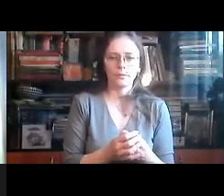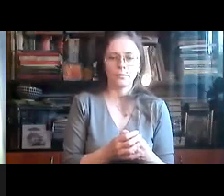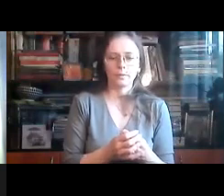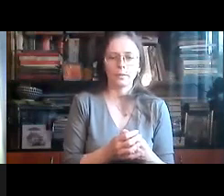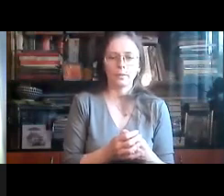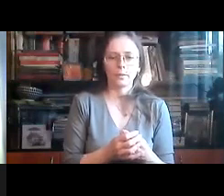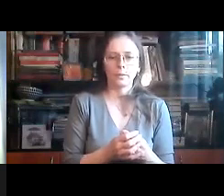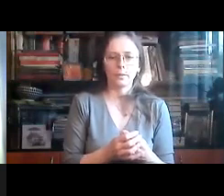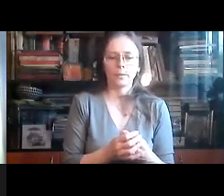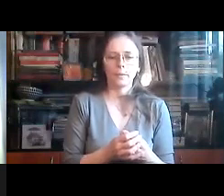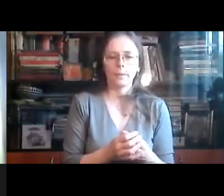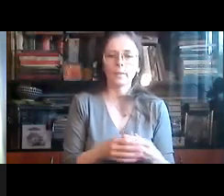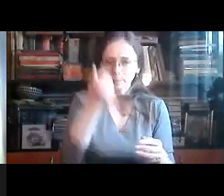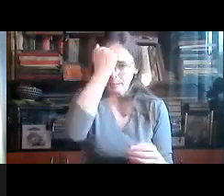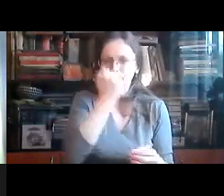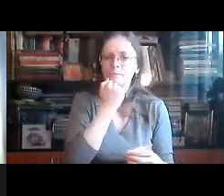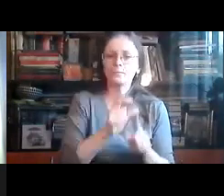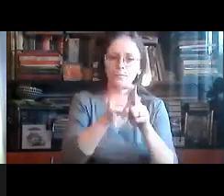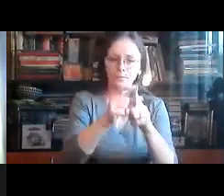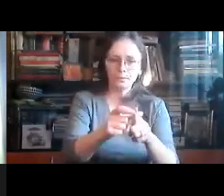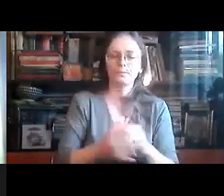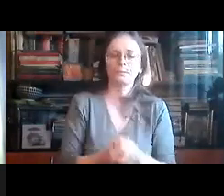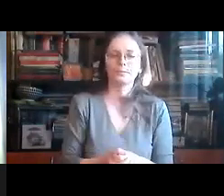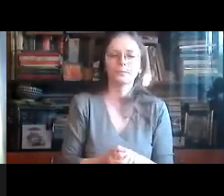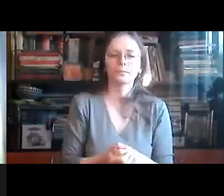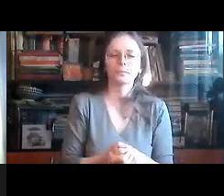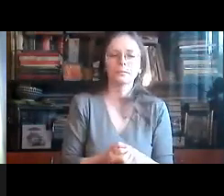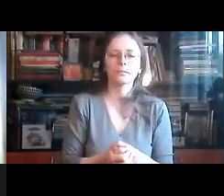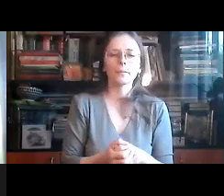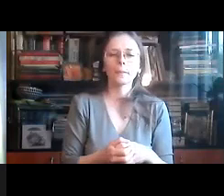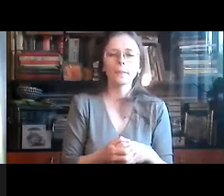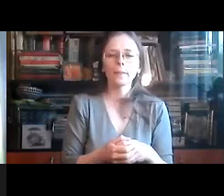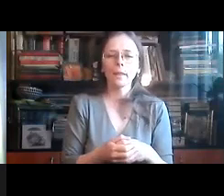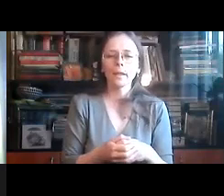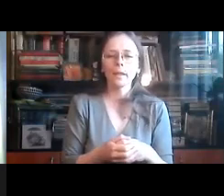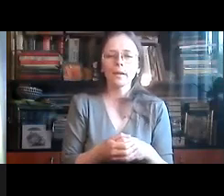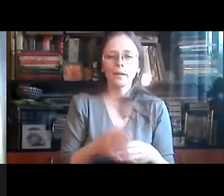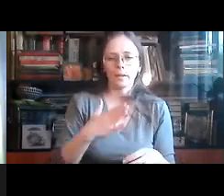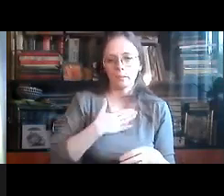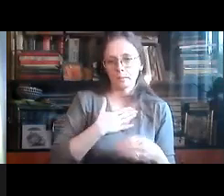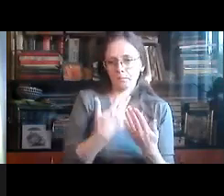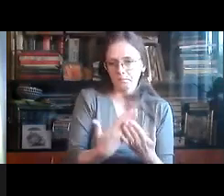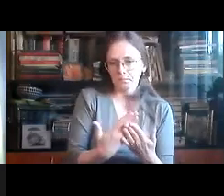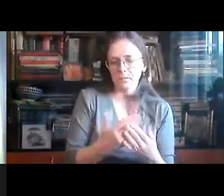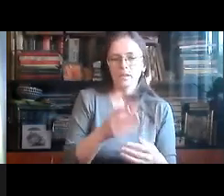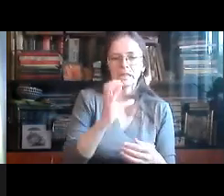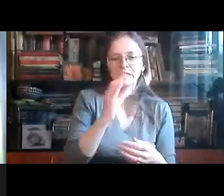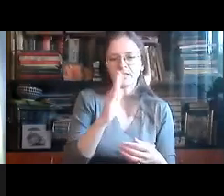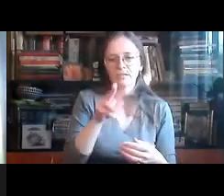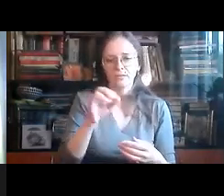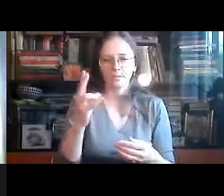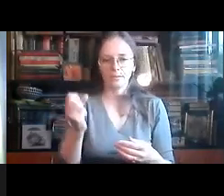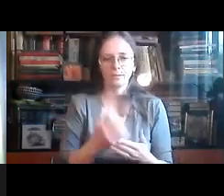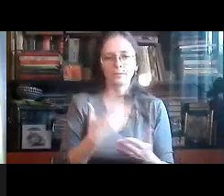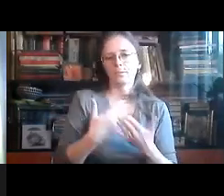Да, спасибо. Когда, ну, для меня, вот, как для актрисы,